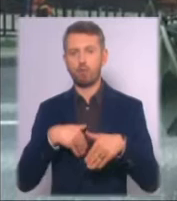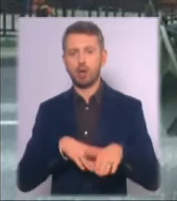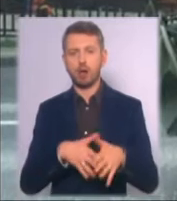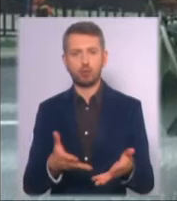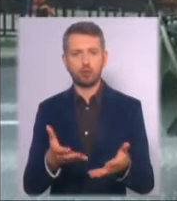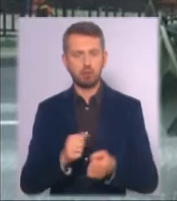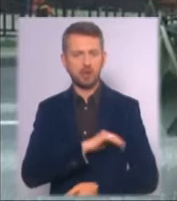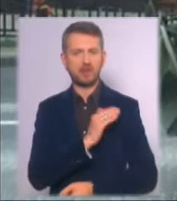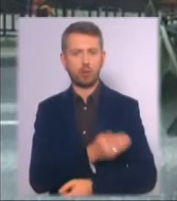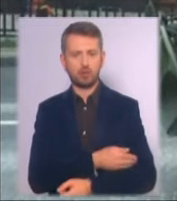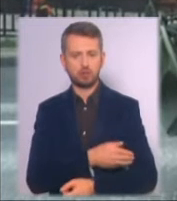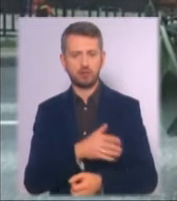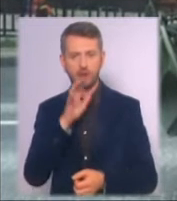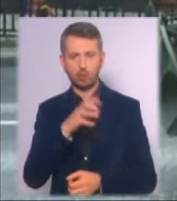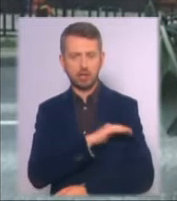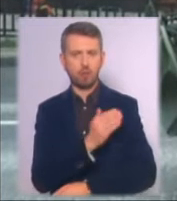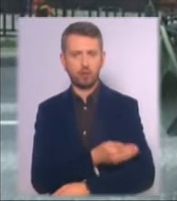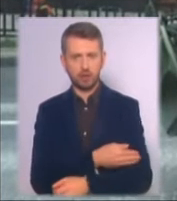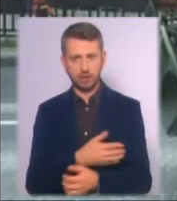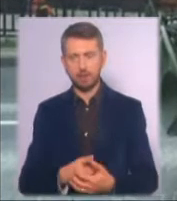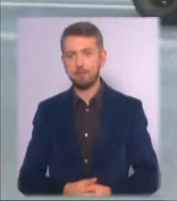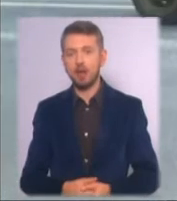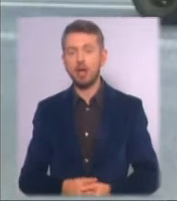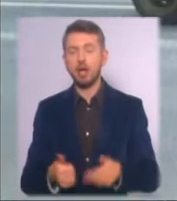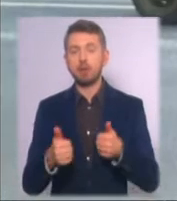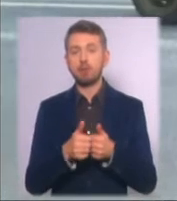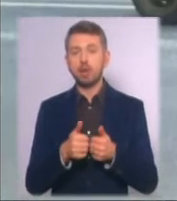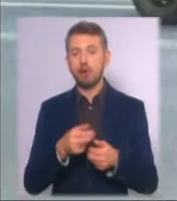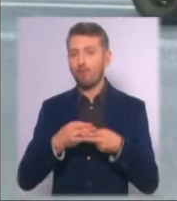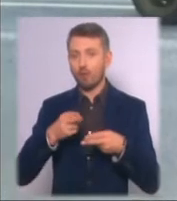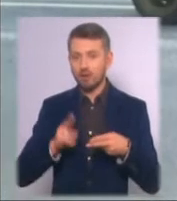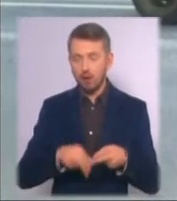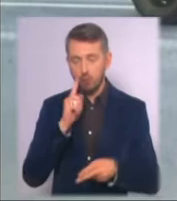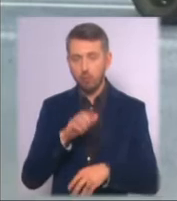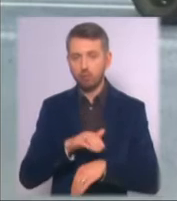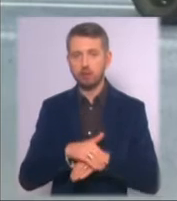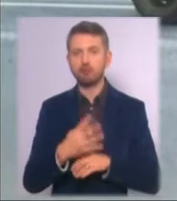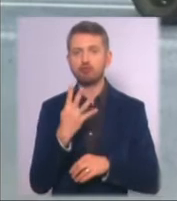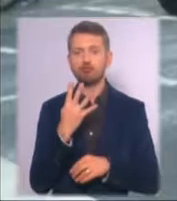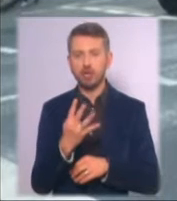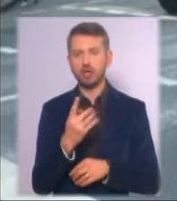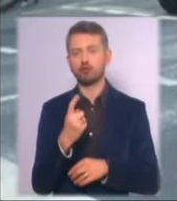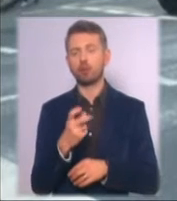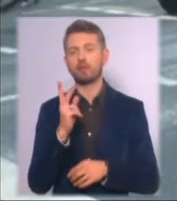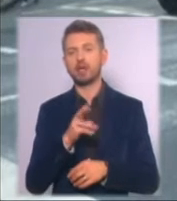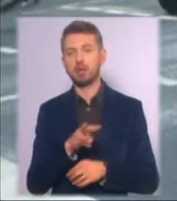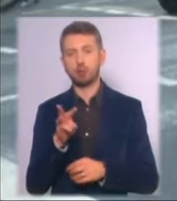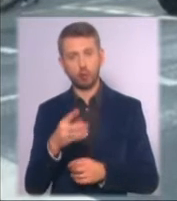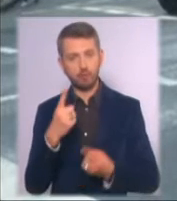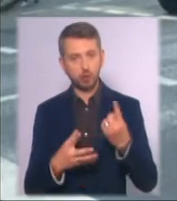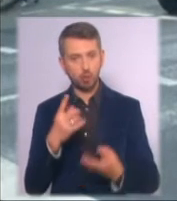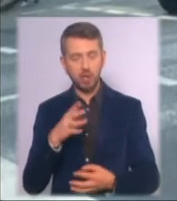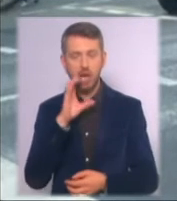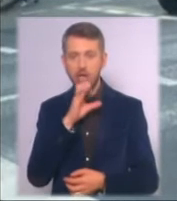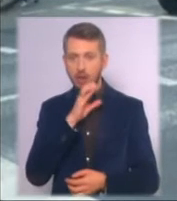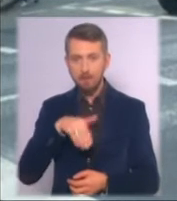серйозне посилення – мотострілецьку роту і бронетехніку. У районі залізничного вокзалу помітили 4 120-мм міномети, а на півночі